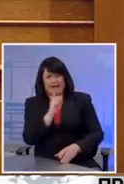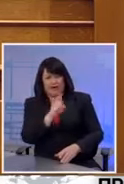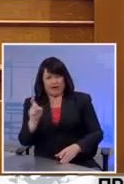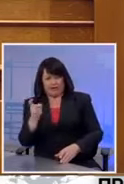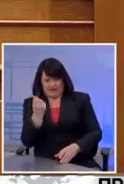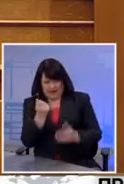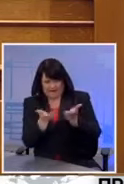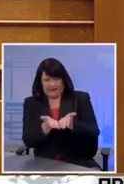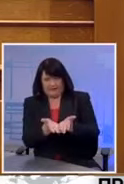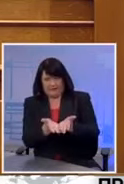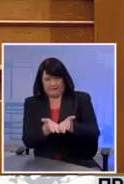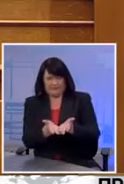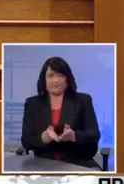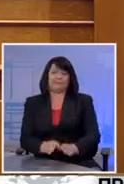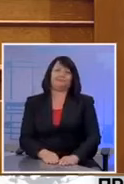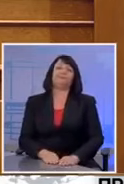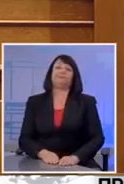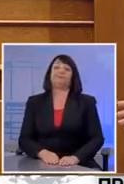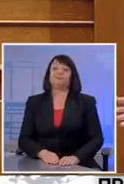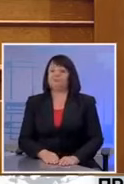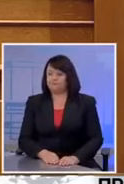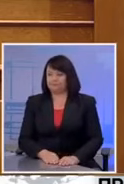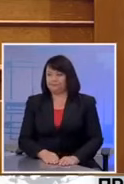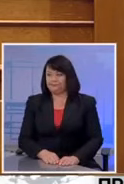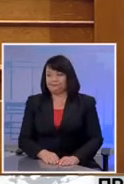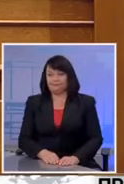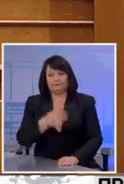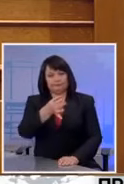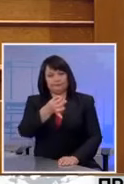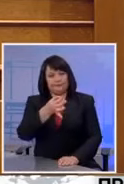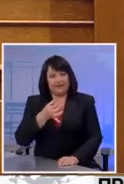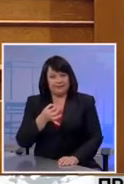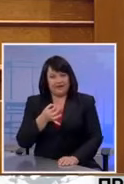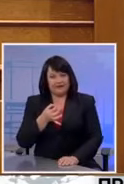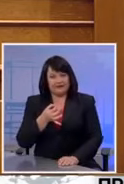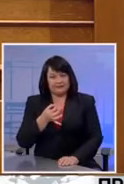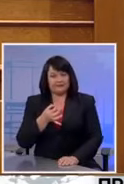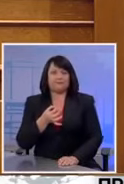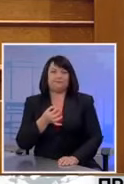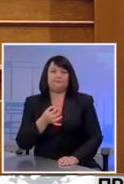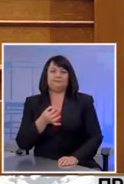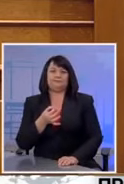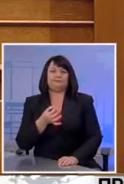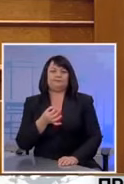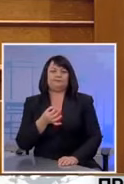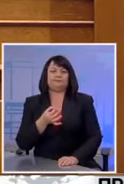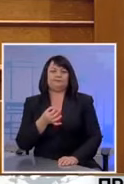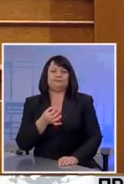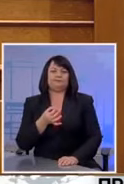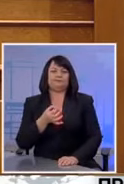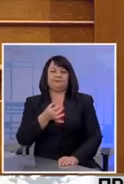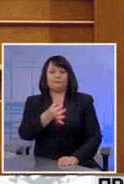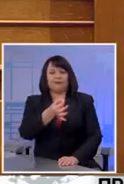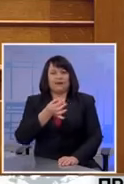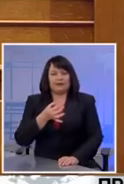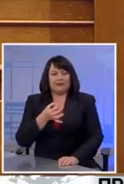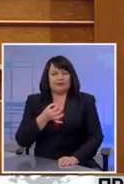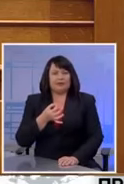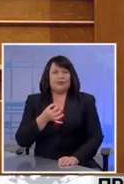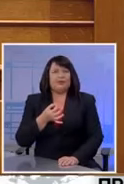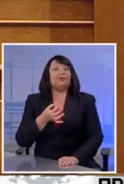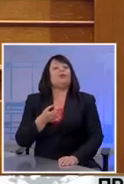ευρώ. Λοιπόν, και επειδή είπατε εδώ πέρα... Ήσυχα. Παρακαλώ, η Δωδεκανήσι.